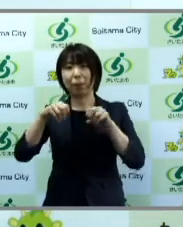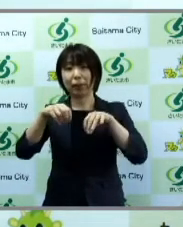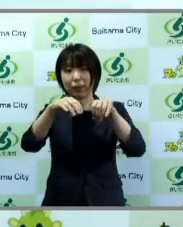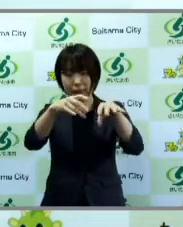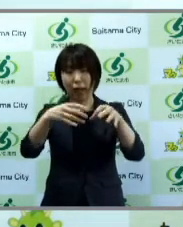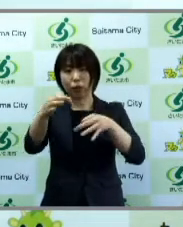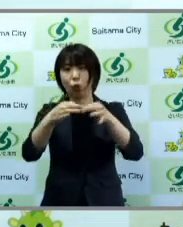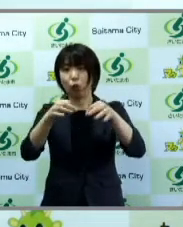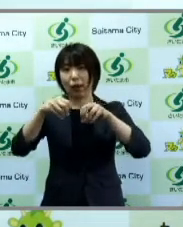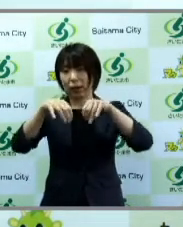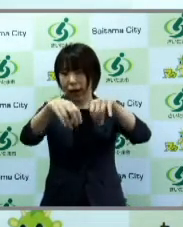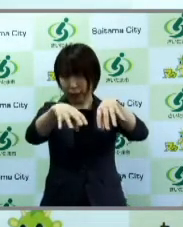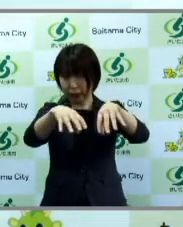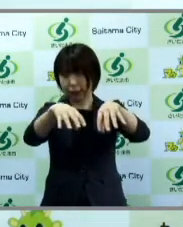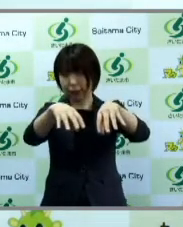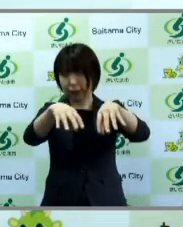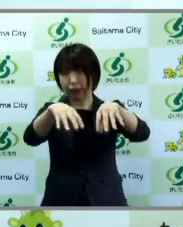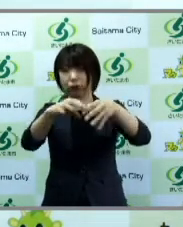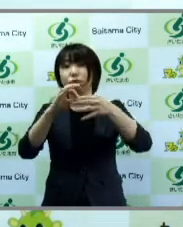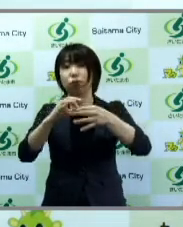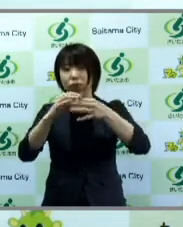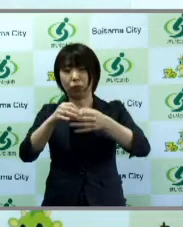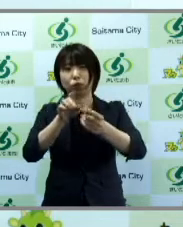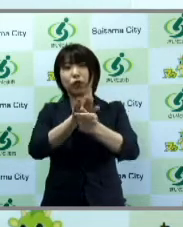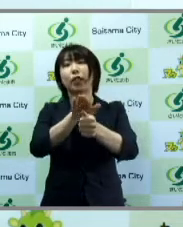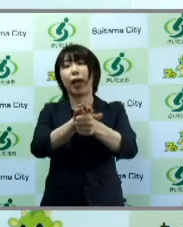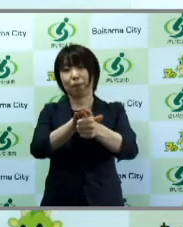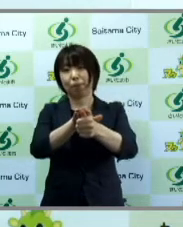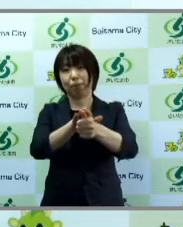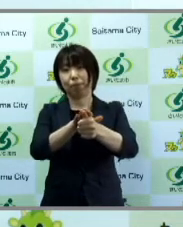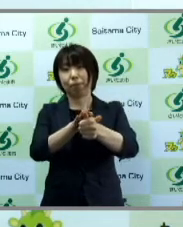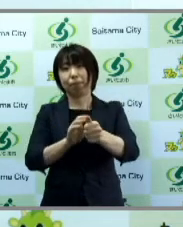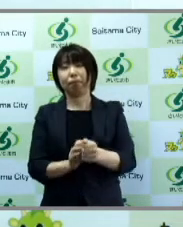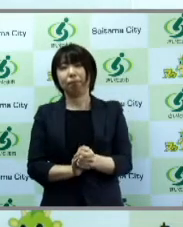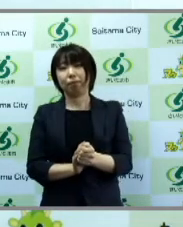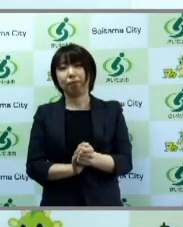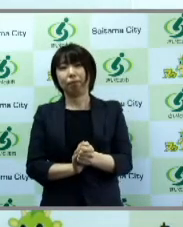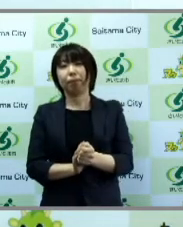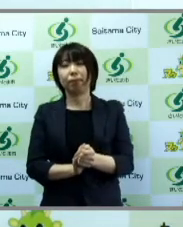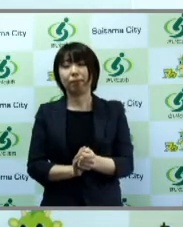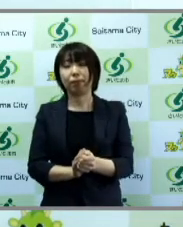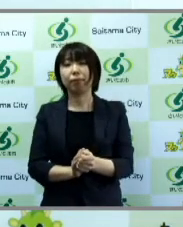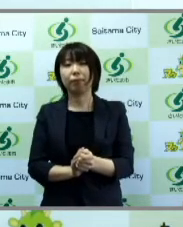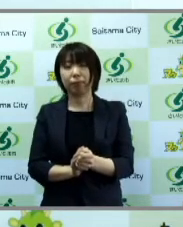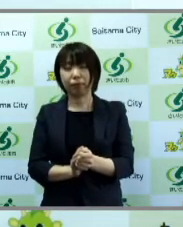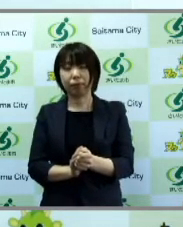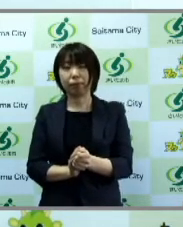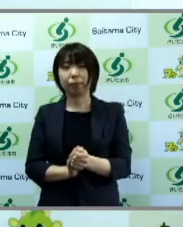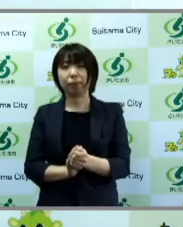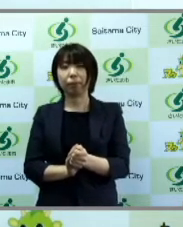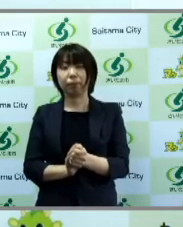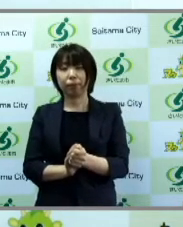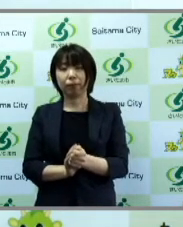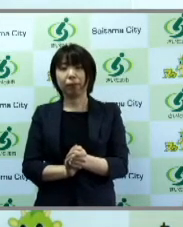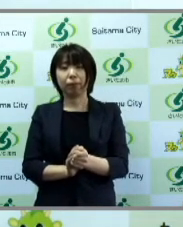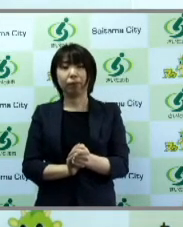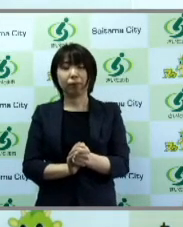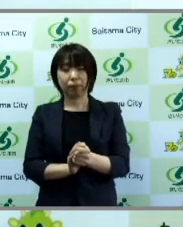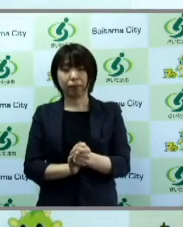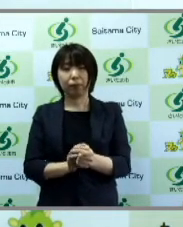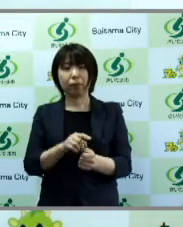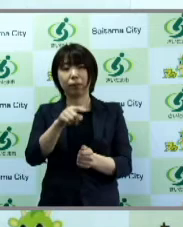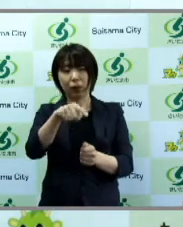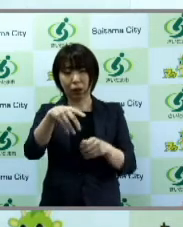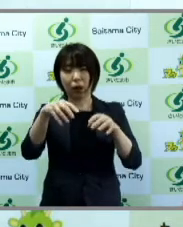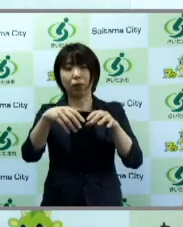が、これまでも、先ほど言った会合でも、また個別にもですね、南銀座商店街の皆